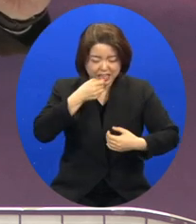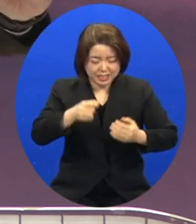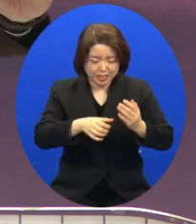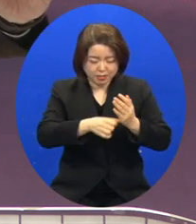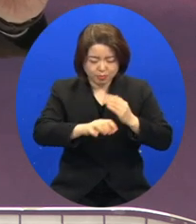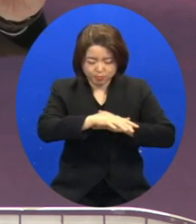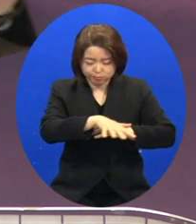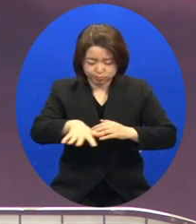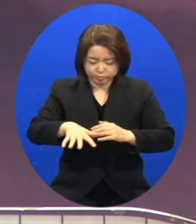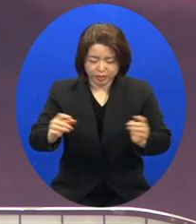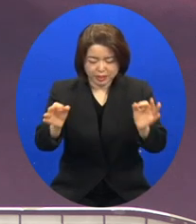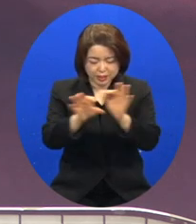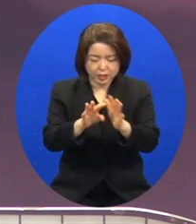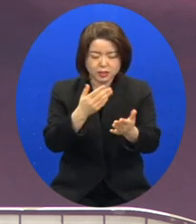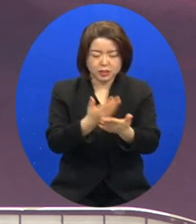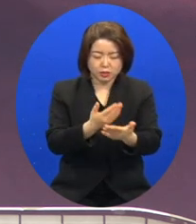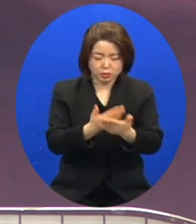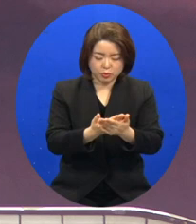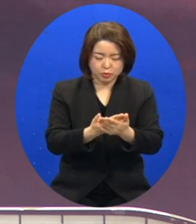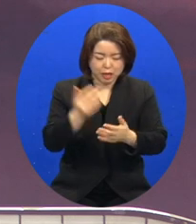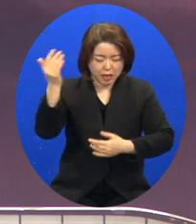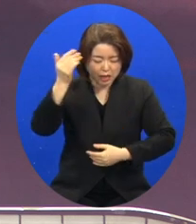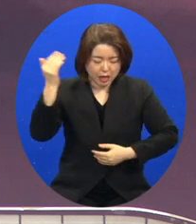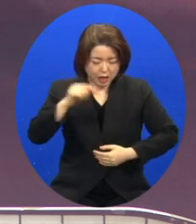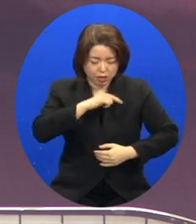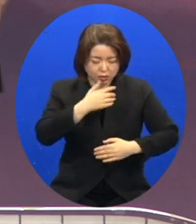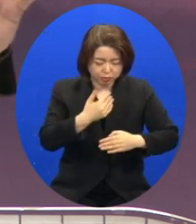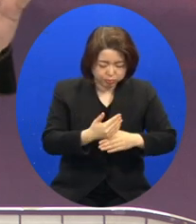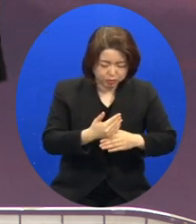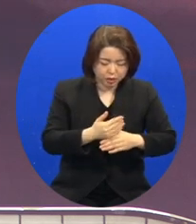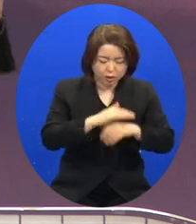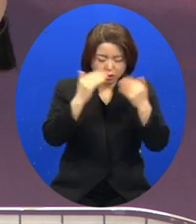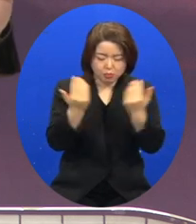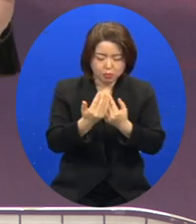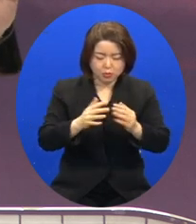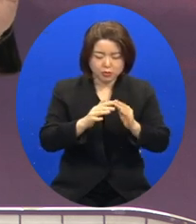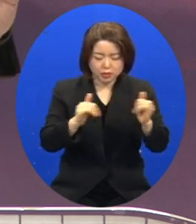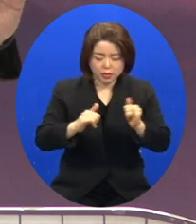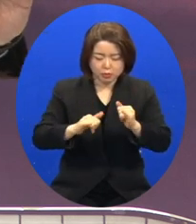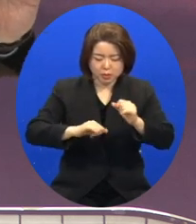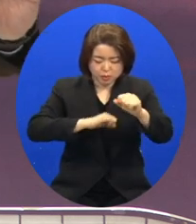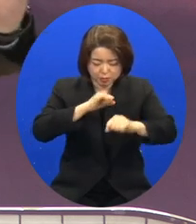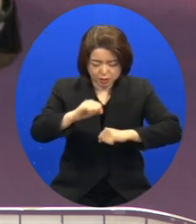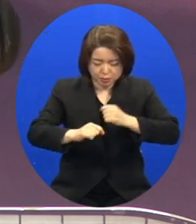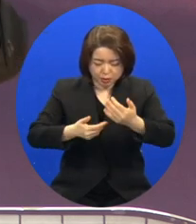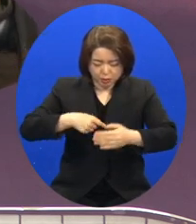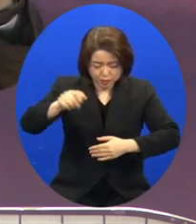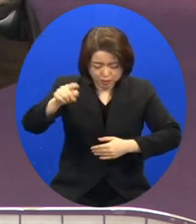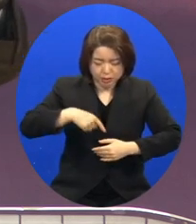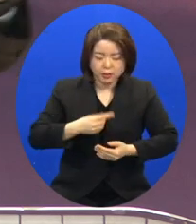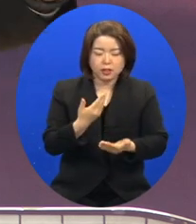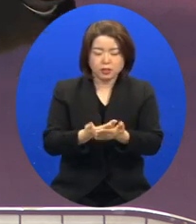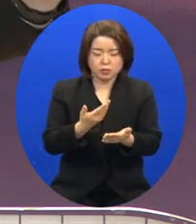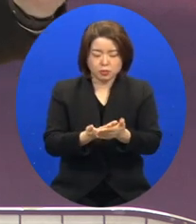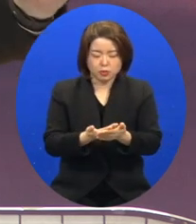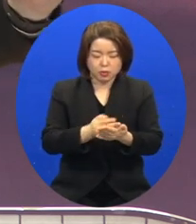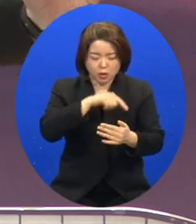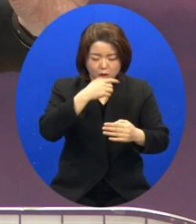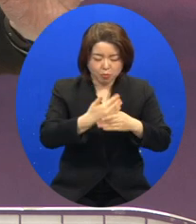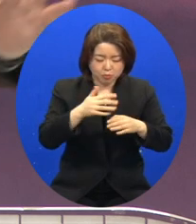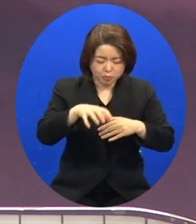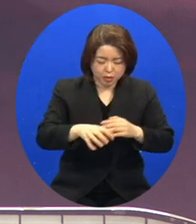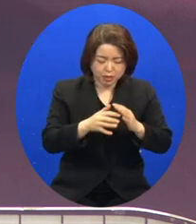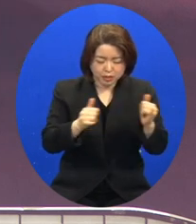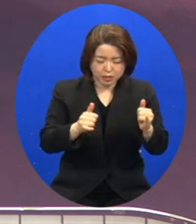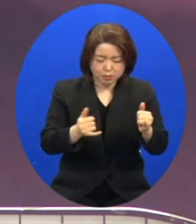원합니다 남한 북한의 모든 주민들이 자유롭게 왕래할 수 있게 되기를 원한 북한 주민들에게 진정한 자유 의